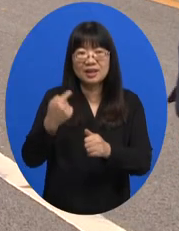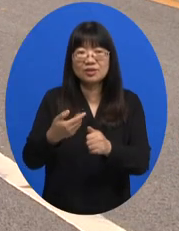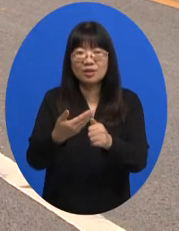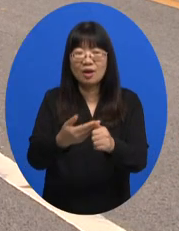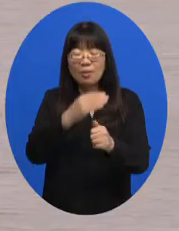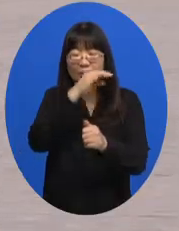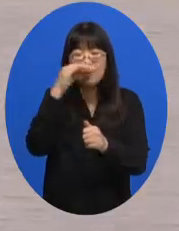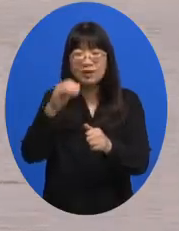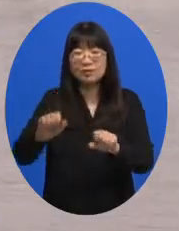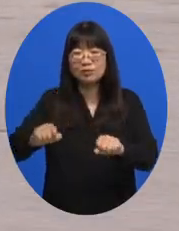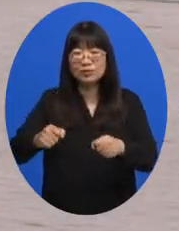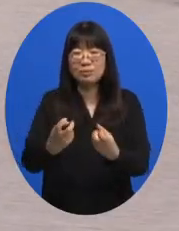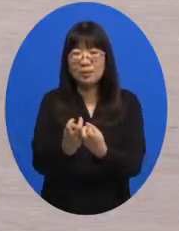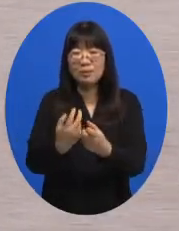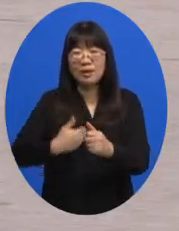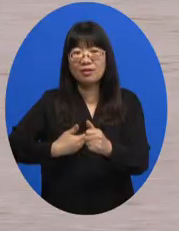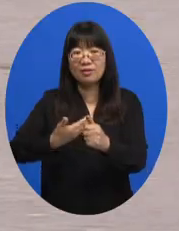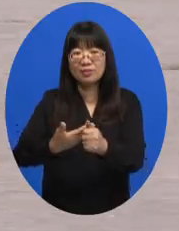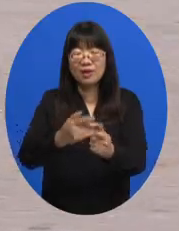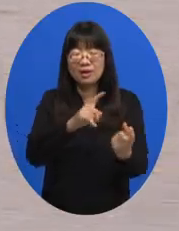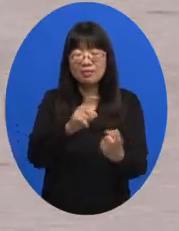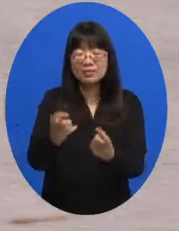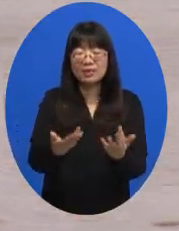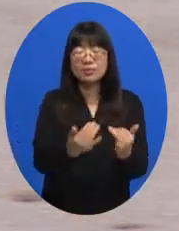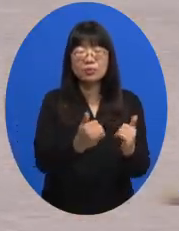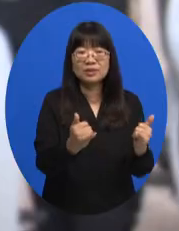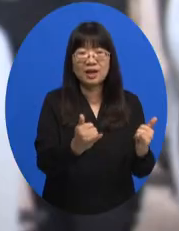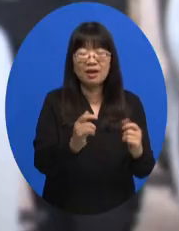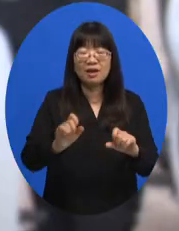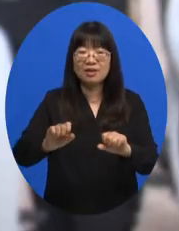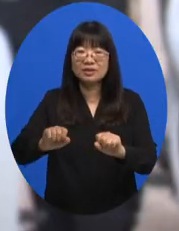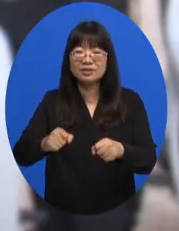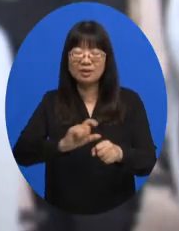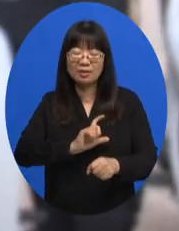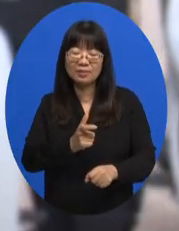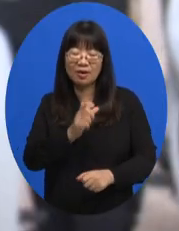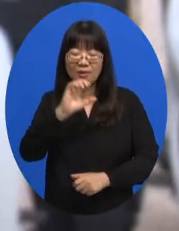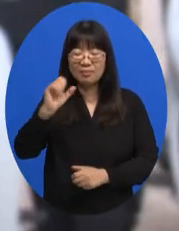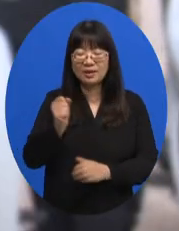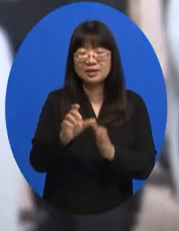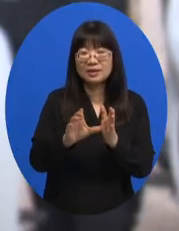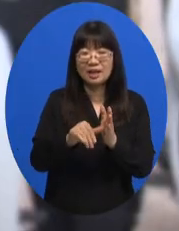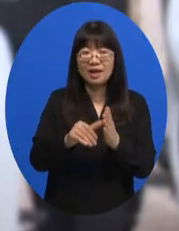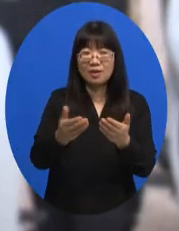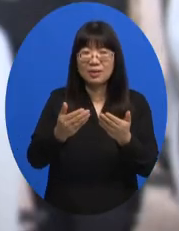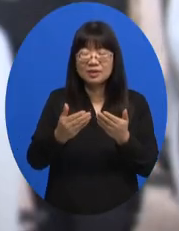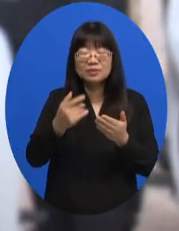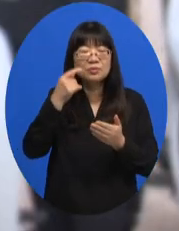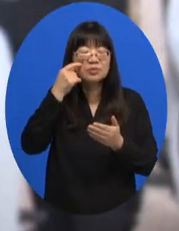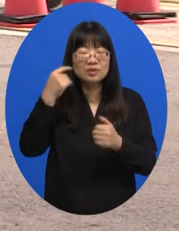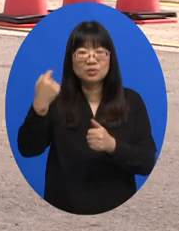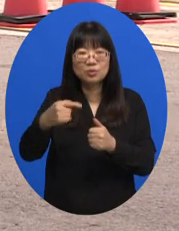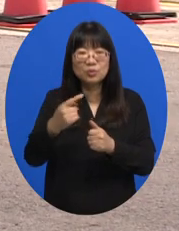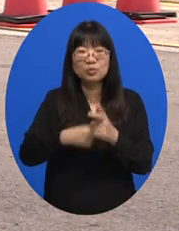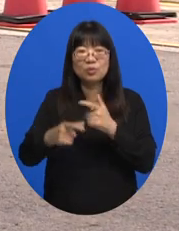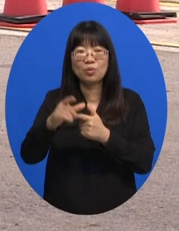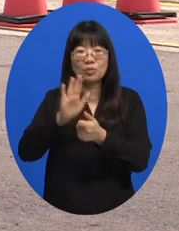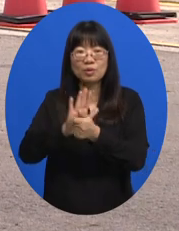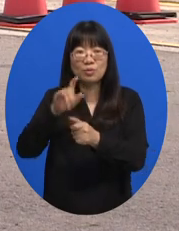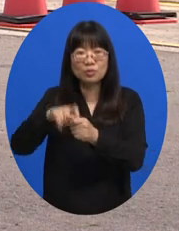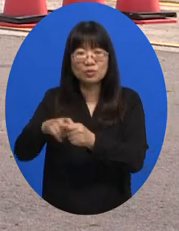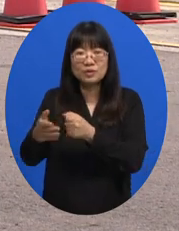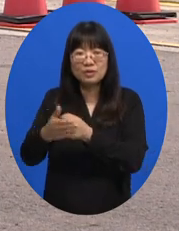지도합니다. 배달 노동자들이 이륜차 면허를 취득할 때 받지 못하는 교육을 보완하기 위해 마련한